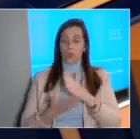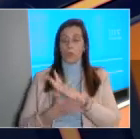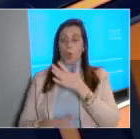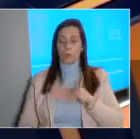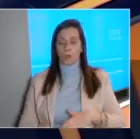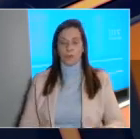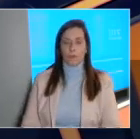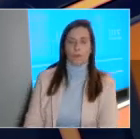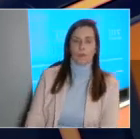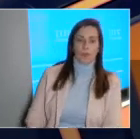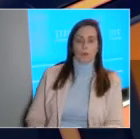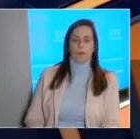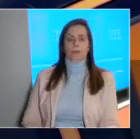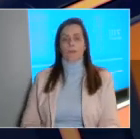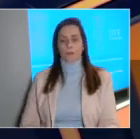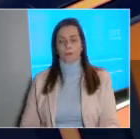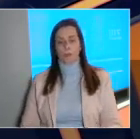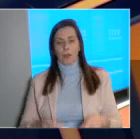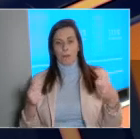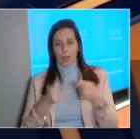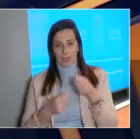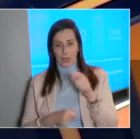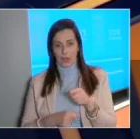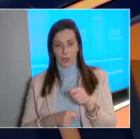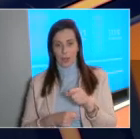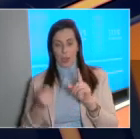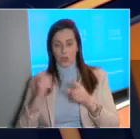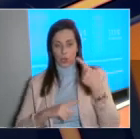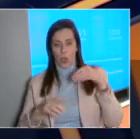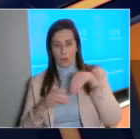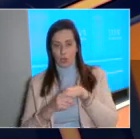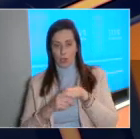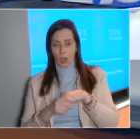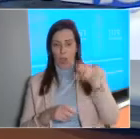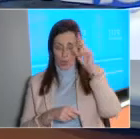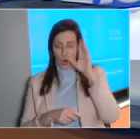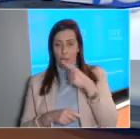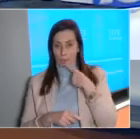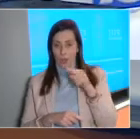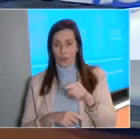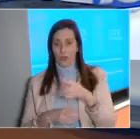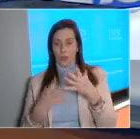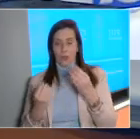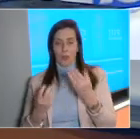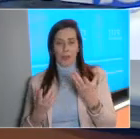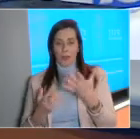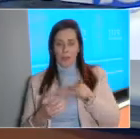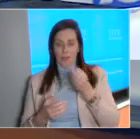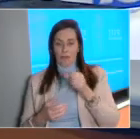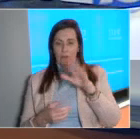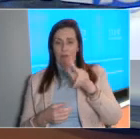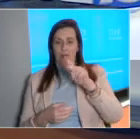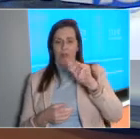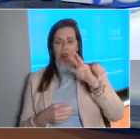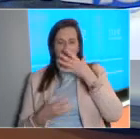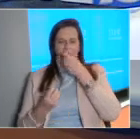הוא. כן. שיזוז. יאללה. טוב, אפרופו השיח, מה שקורה בתוך הליכוד, דיברנו על זה, אין הרבה עמוד שדרה. דרך אגב, יואב קיש